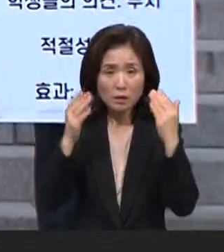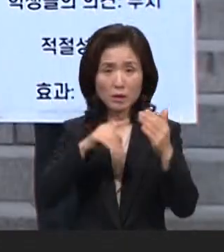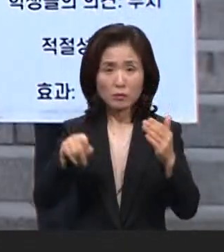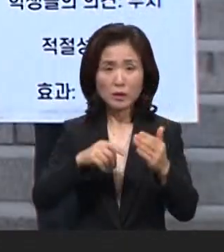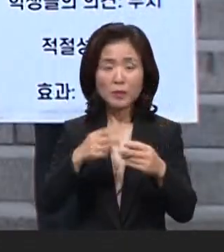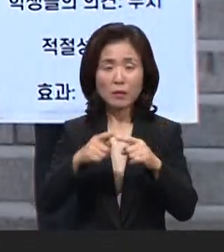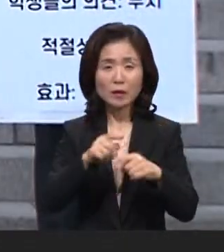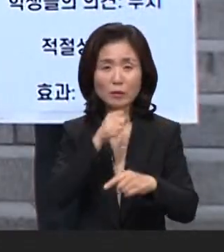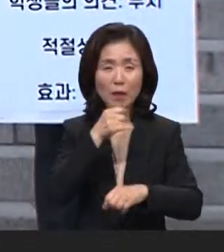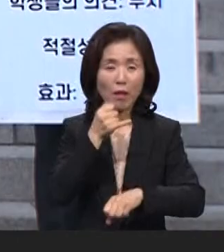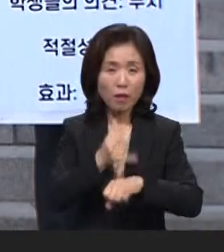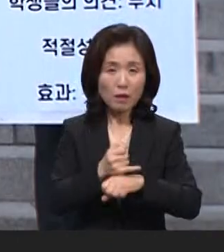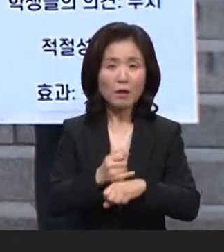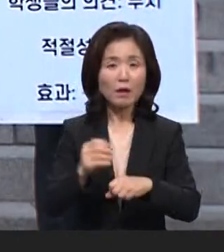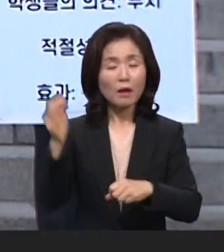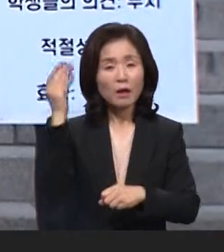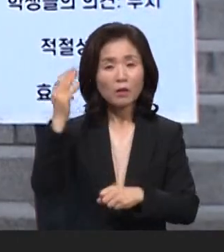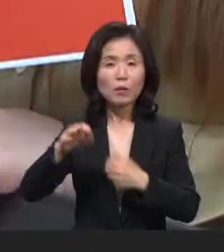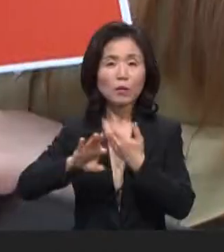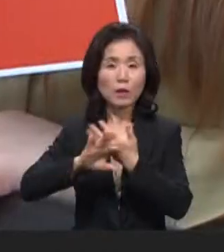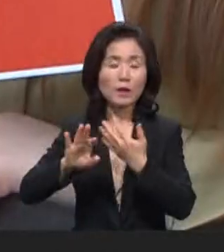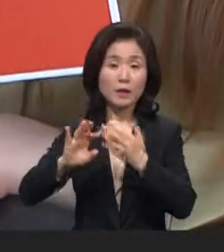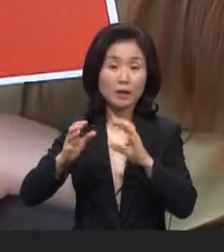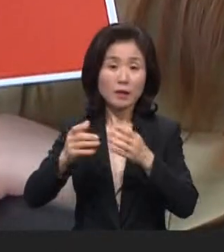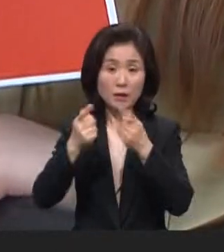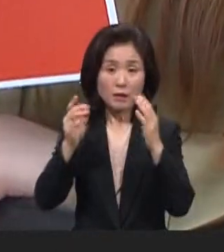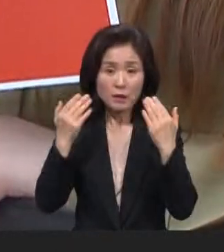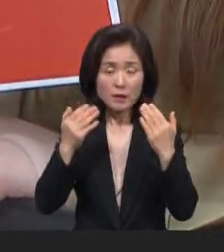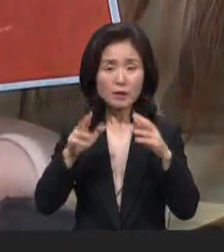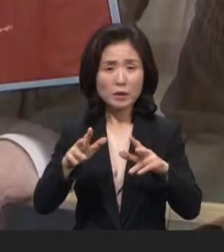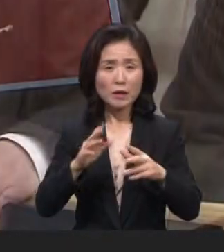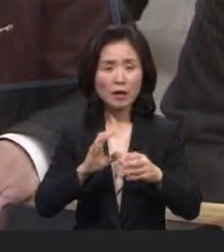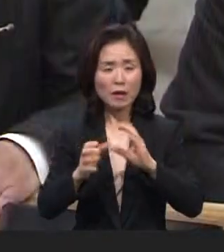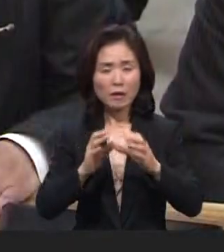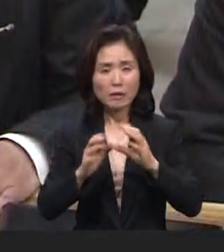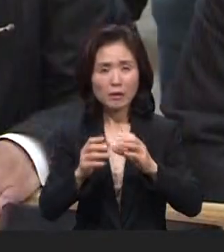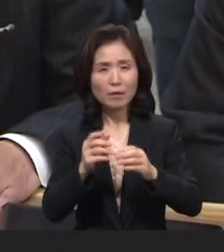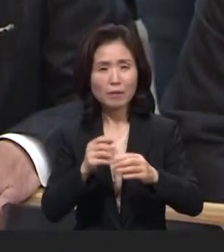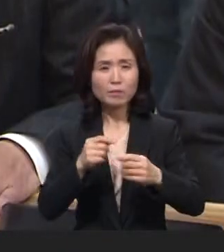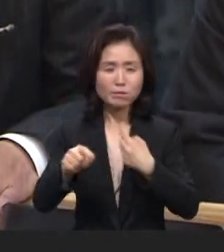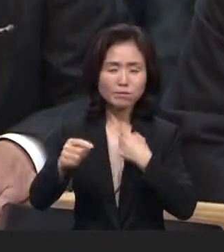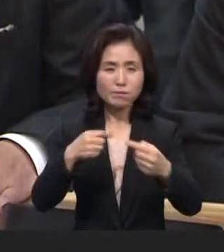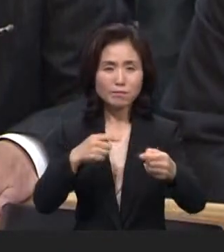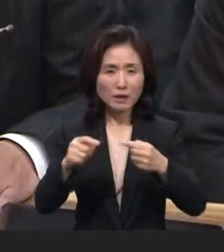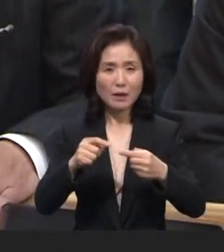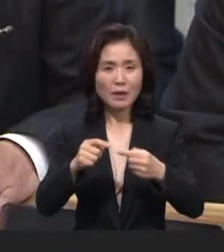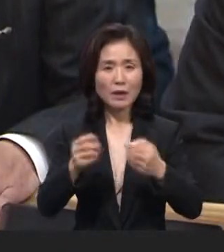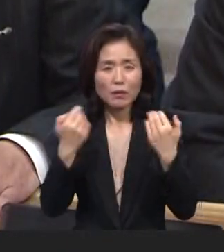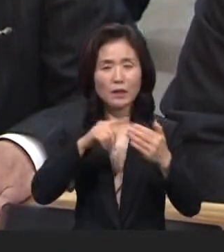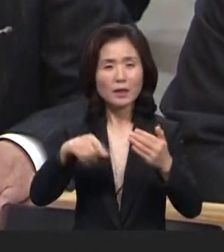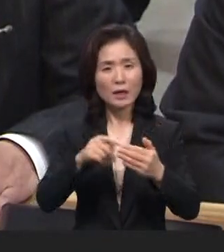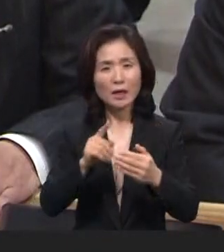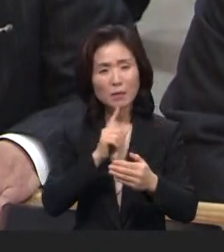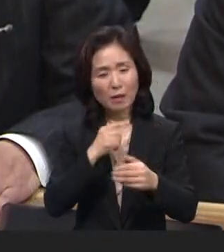한국외대가 이번엔 불통행정 논란으로 또 한 번 학내외의 빈축을 사고 있습니다. EBS 뉴스 송성환입니다.